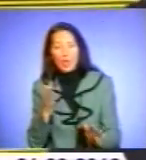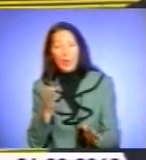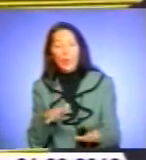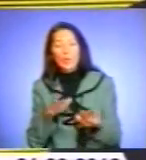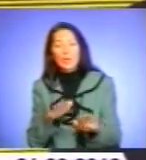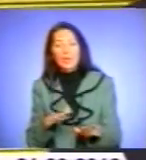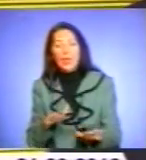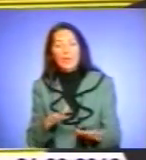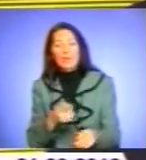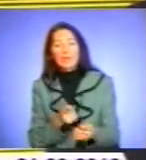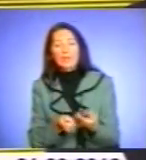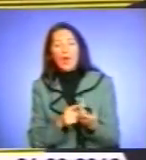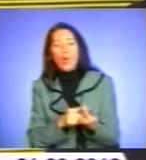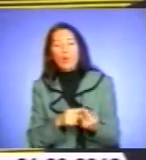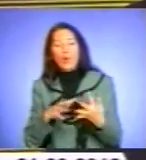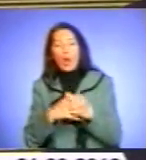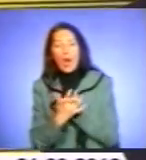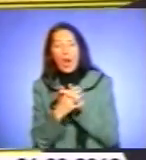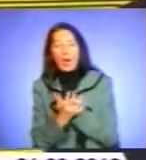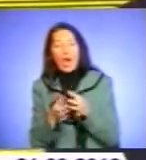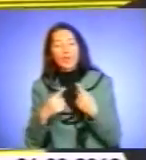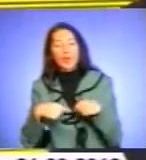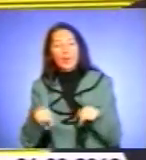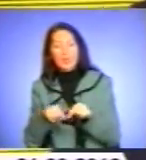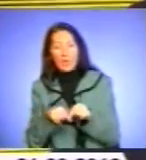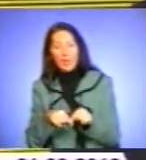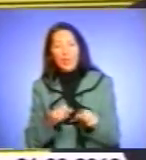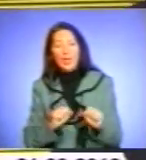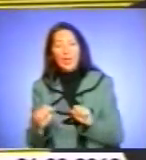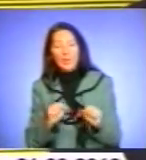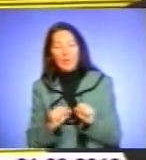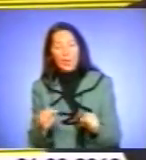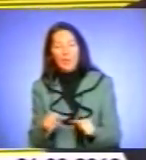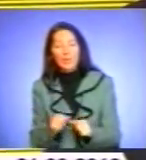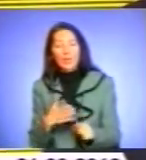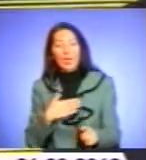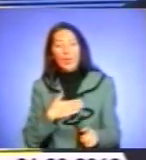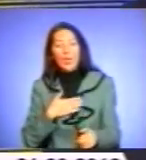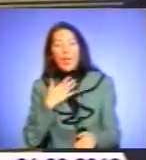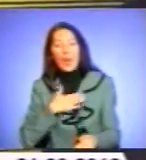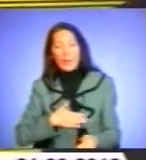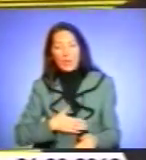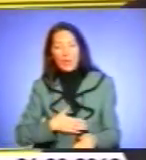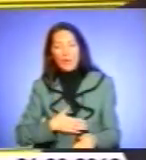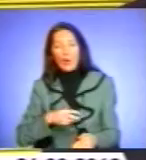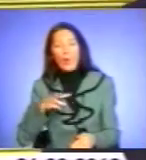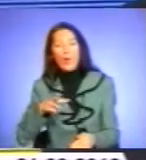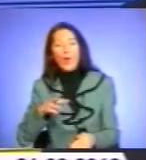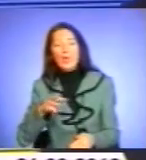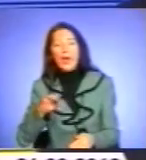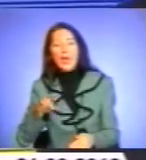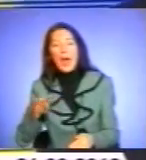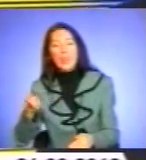місцевість, за рахунок аграрного сектору, керівників агроформувань. Мені приємно, Микола Якович,